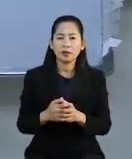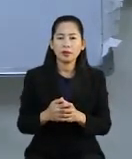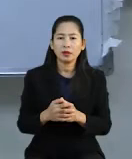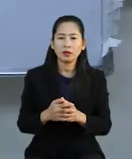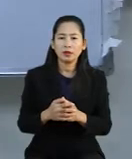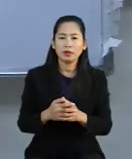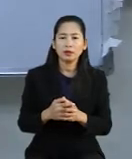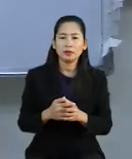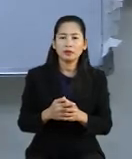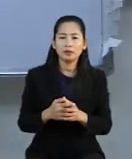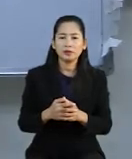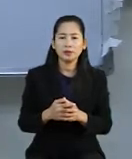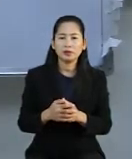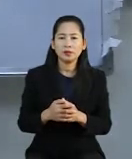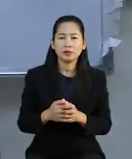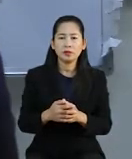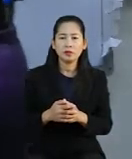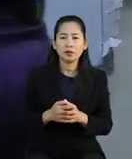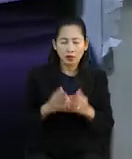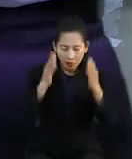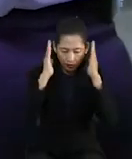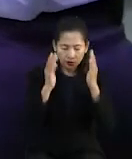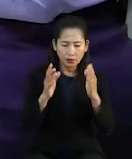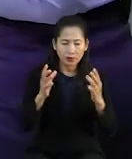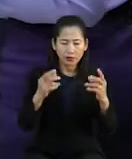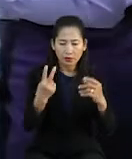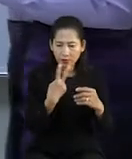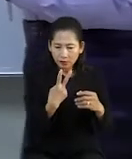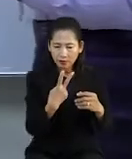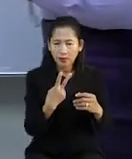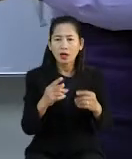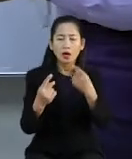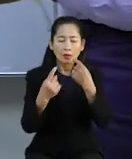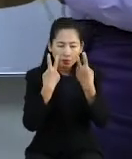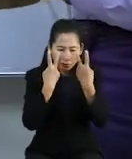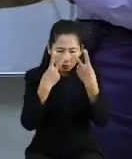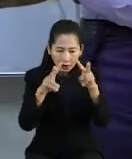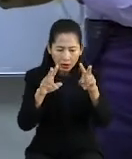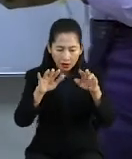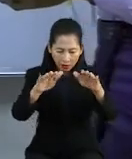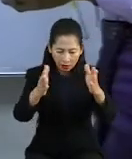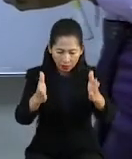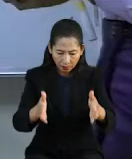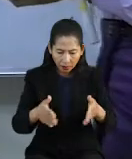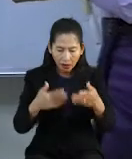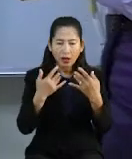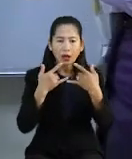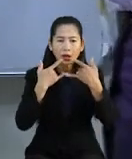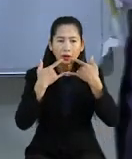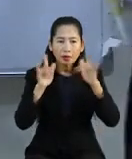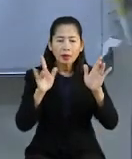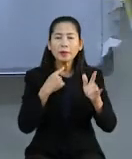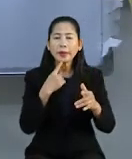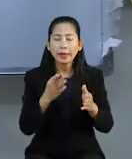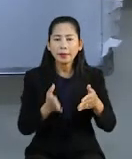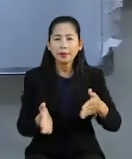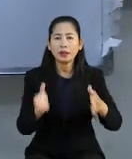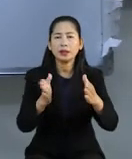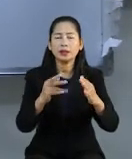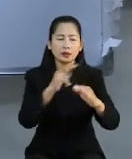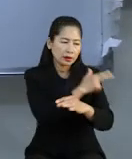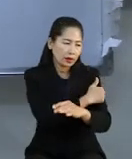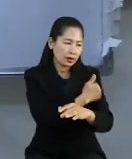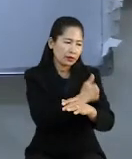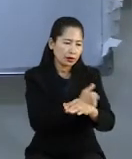chấp đám tặng con nè. Cho chấp đầy cư sang kết phong. Rút bọ xe rai. Bạp phlâu tử cán. Môn